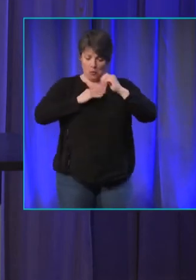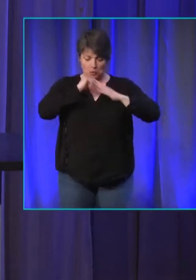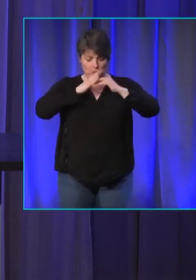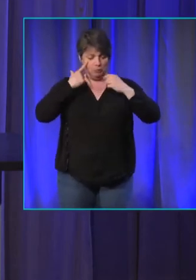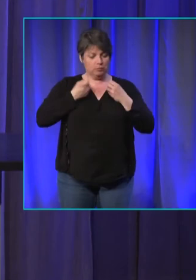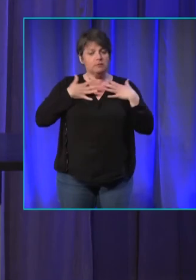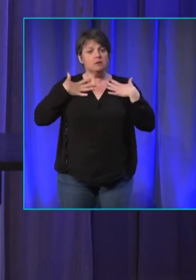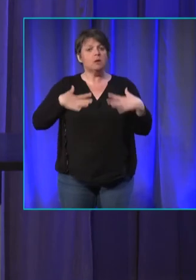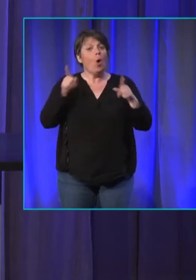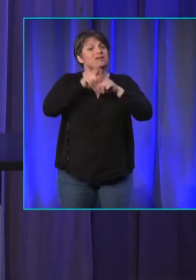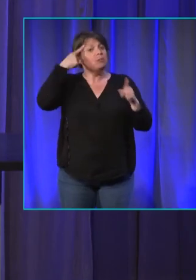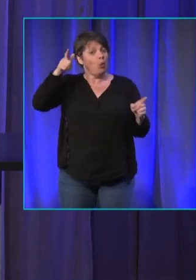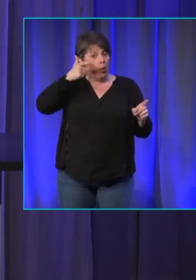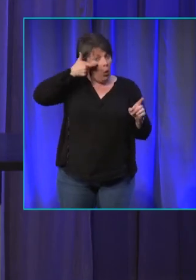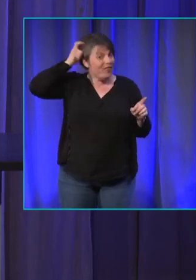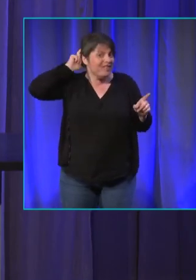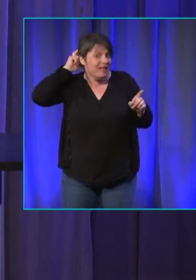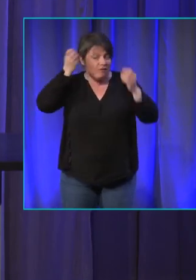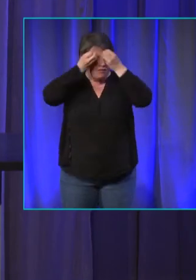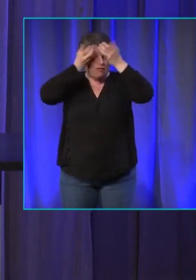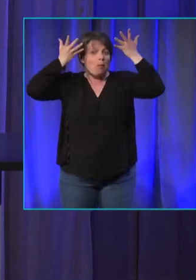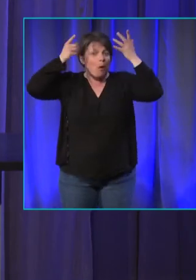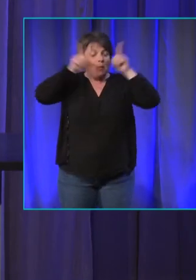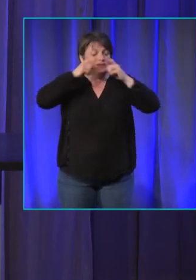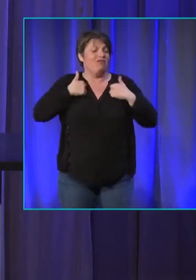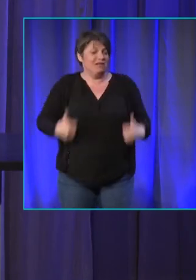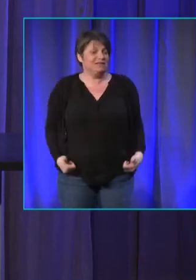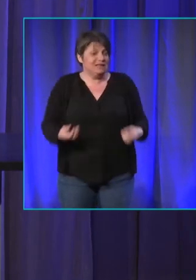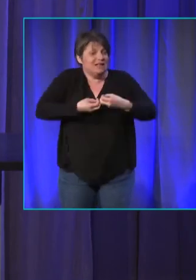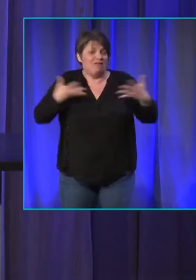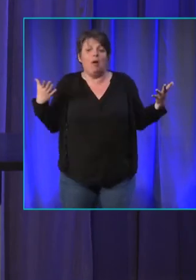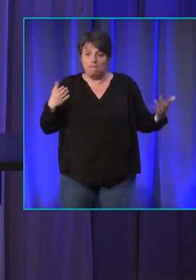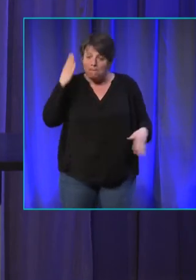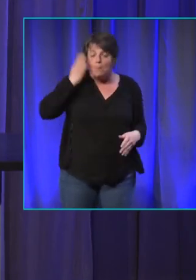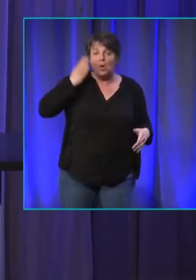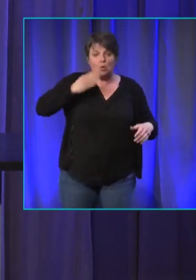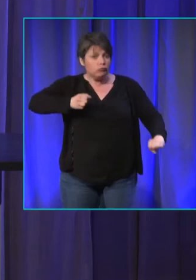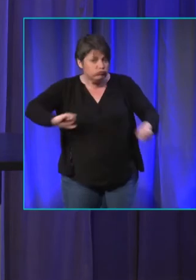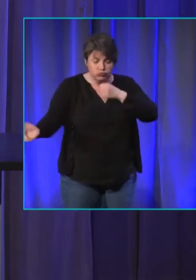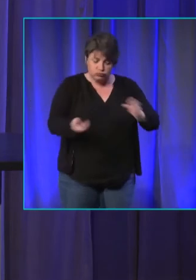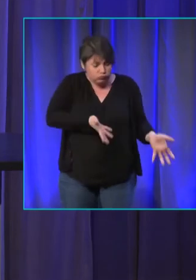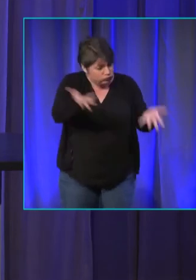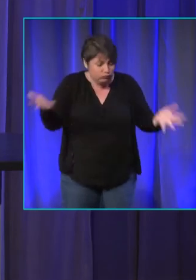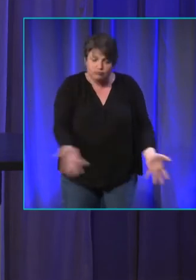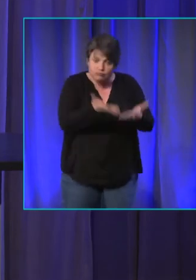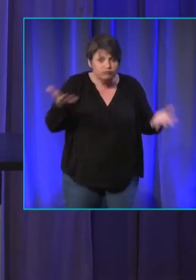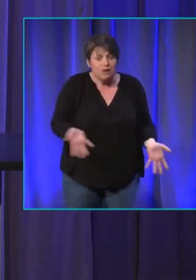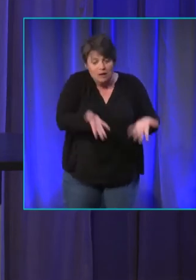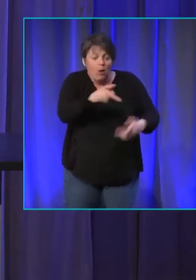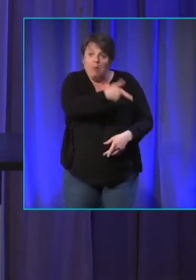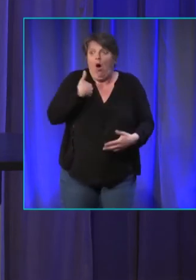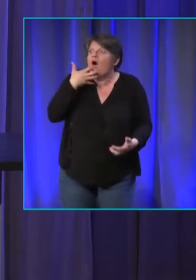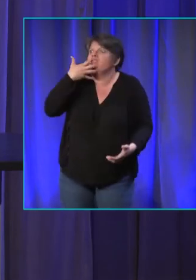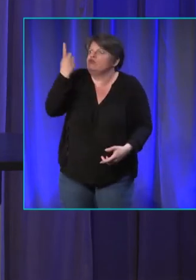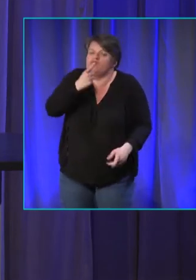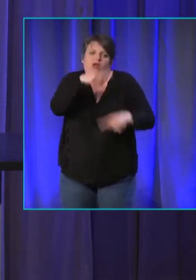pour son développement cognitif, et aussi pour son développement physique. Donc il faut qu'ils bougent, il faut les faire bouger. Quoi. Et ils ne demandent que ça,